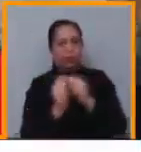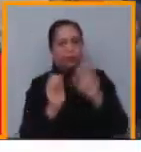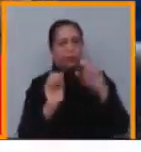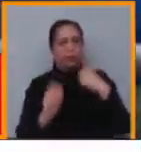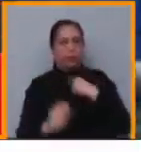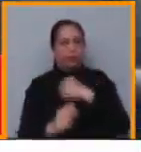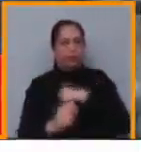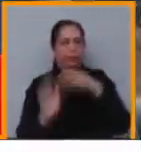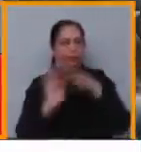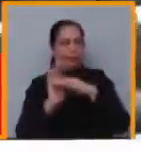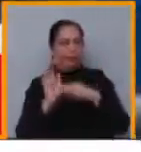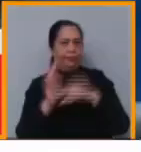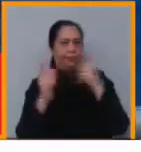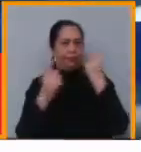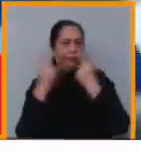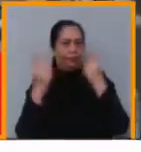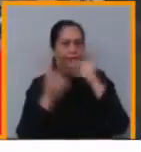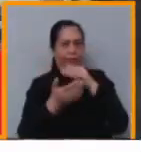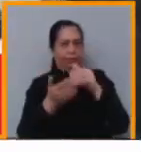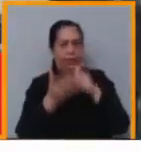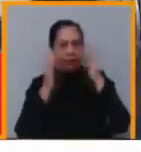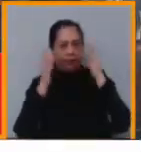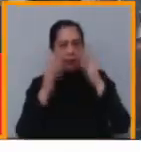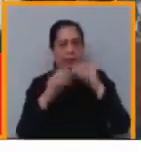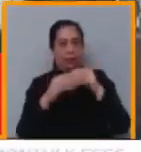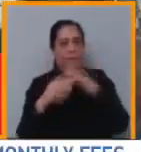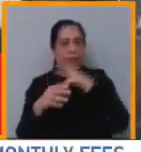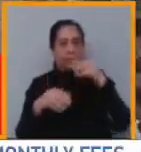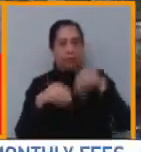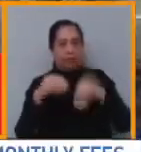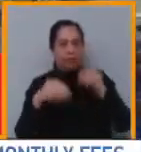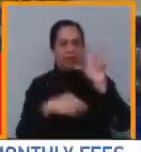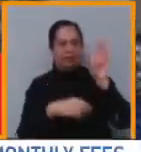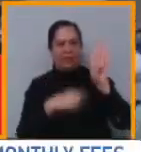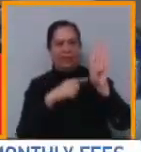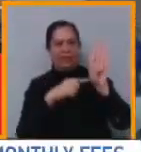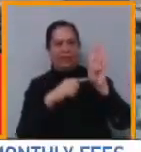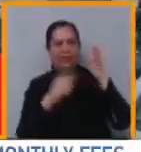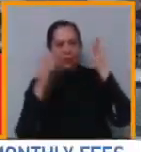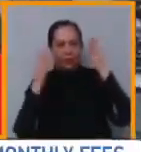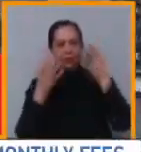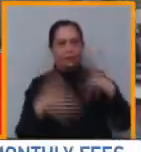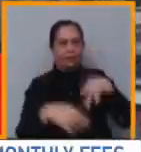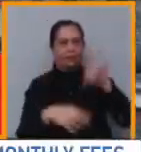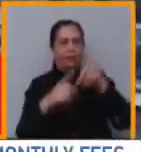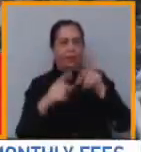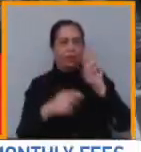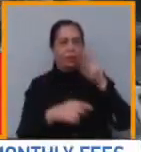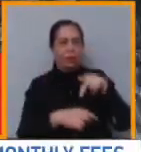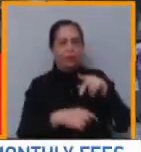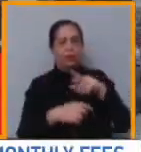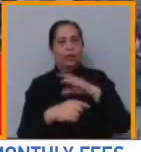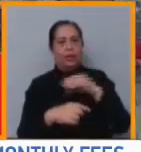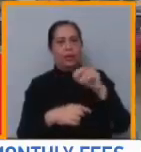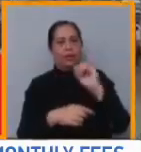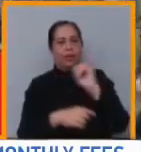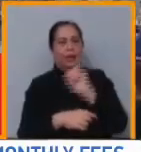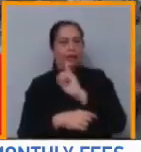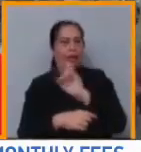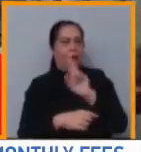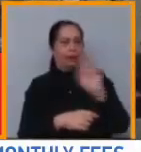na isa sa sentro ng pag-aaral sa agrikultura ang Los Baños kung saan matatagpuan ang UP Los Baños at International Rice Research